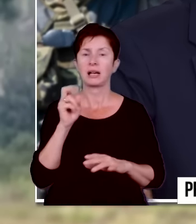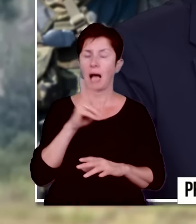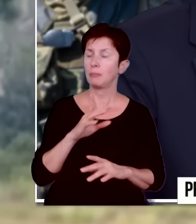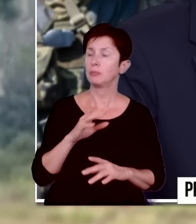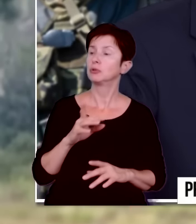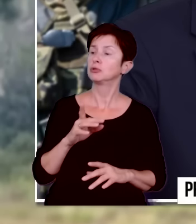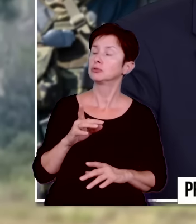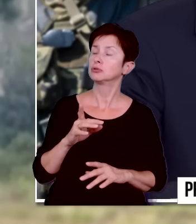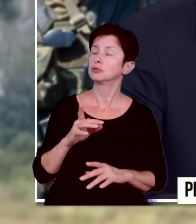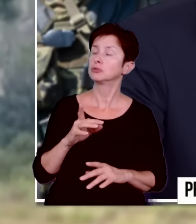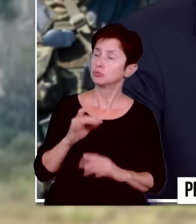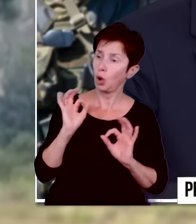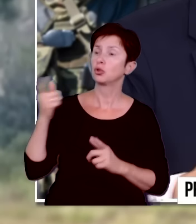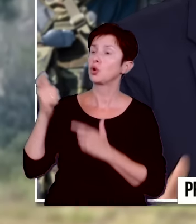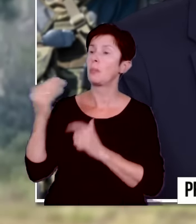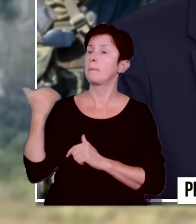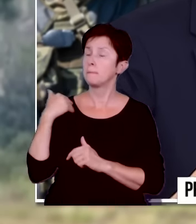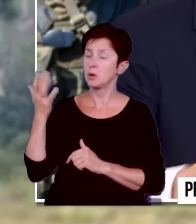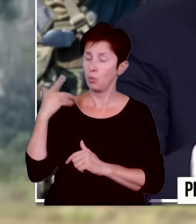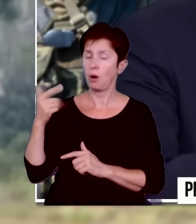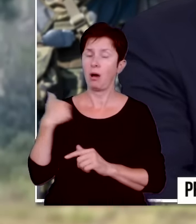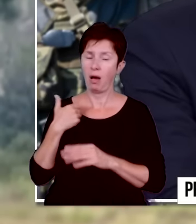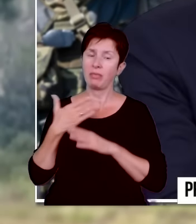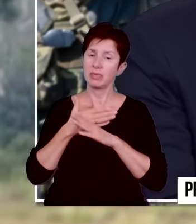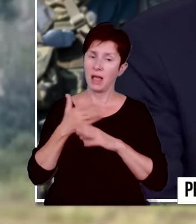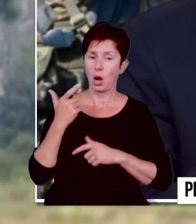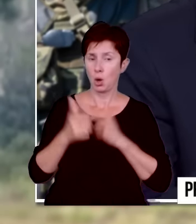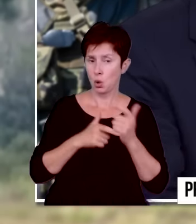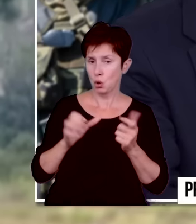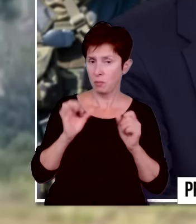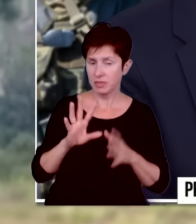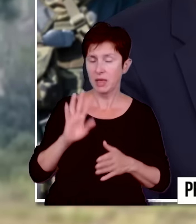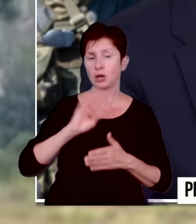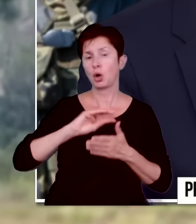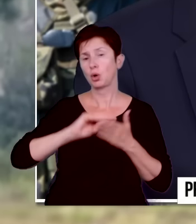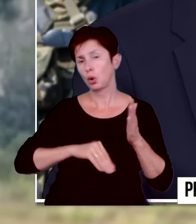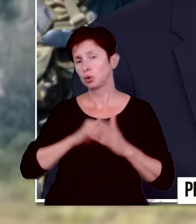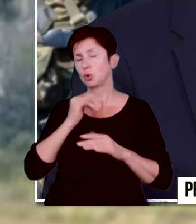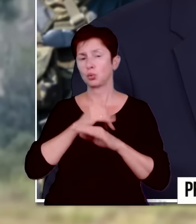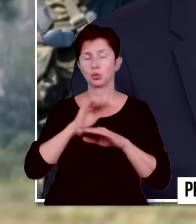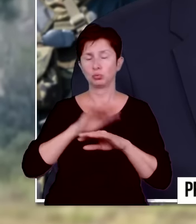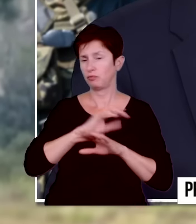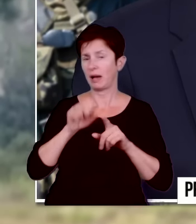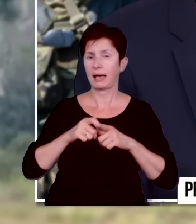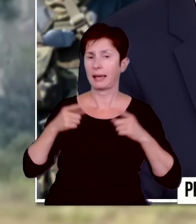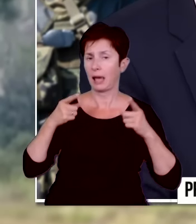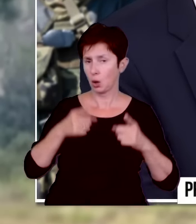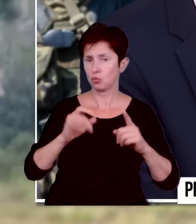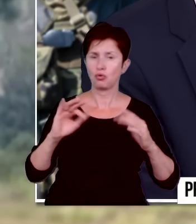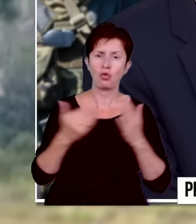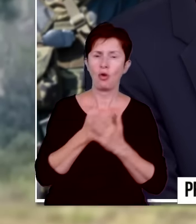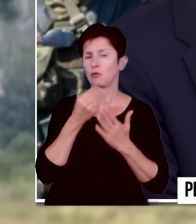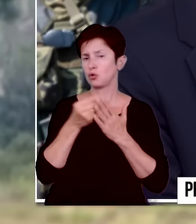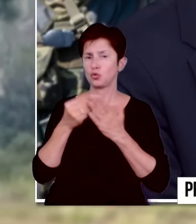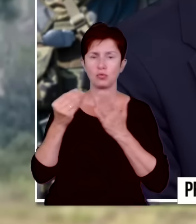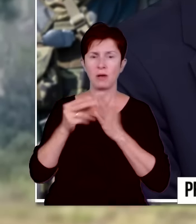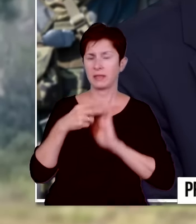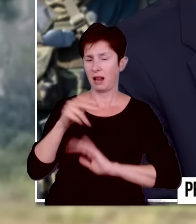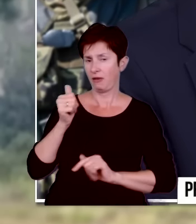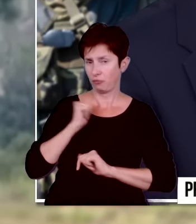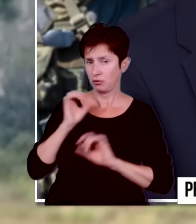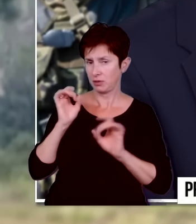kontynuował i programy i kontrakty kierunek modernizacyjny naile jest tak że cały